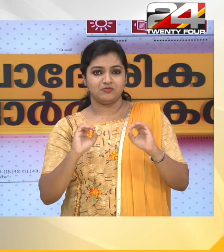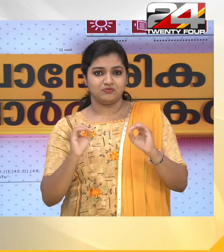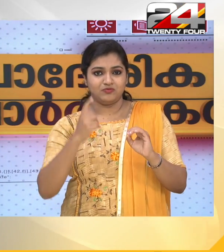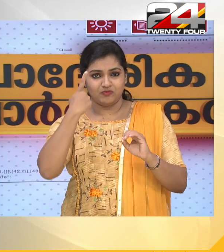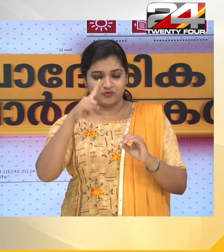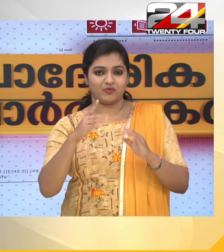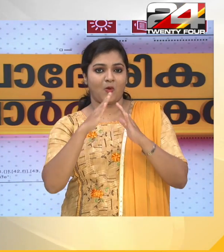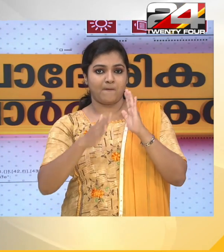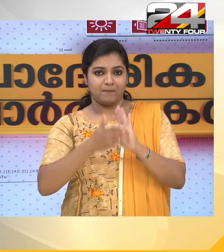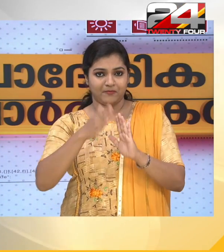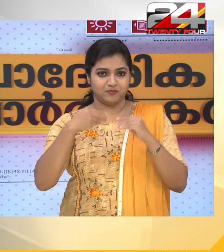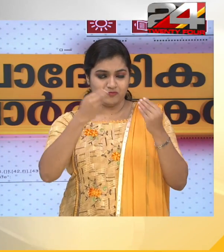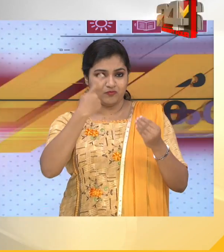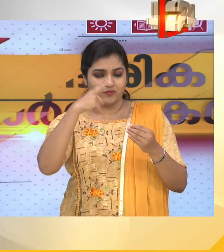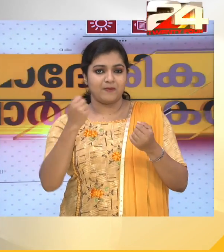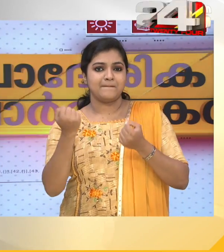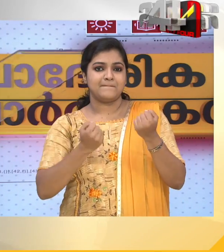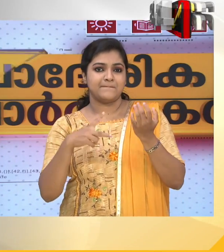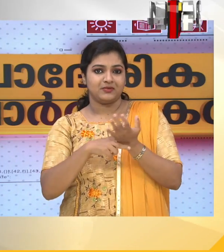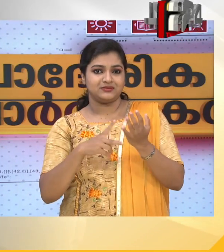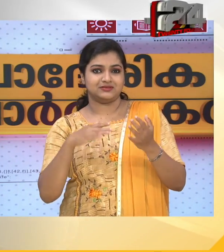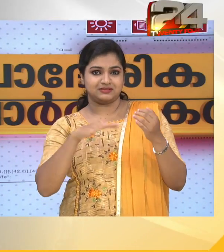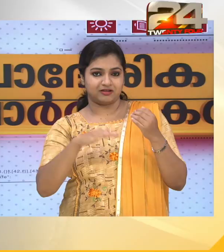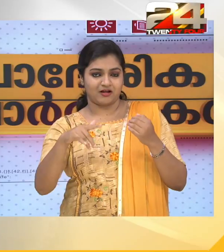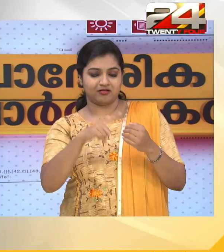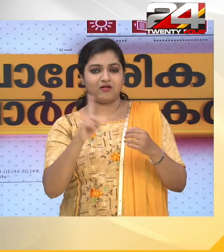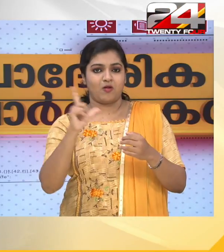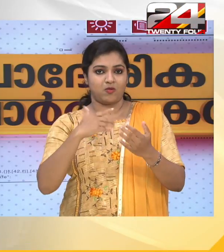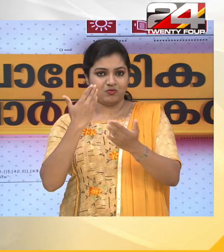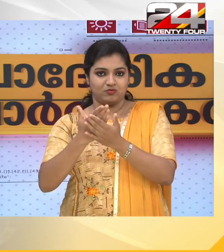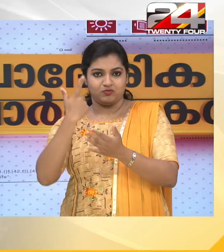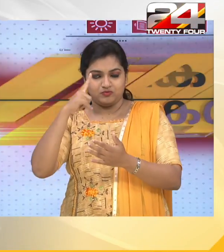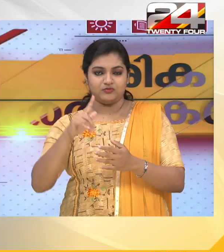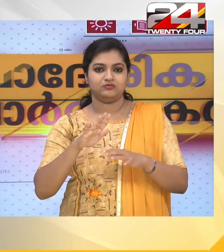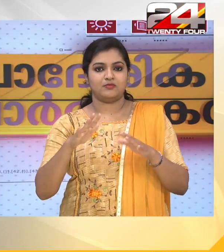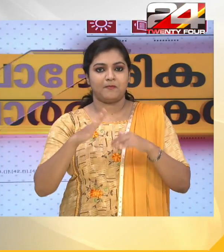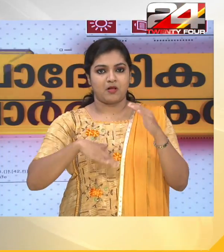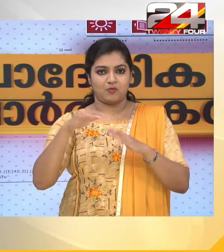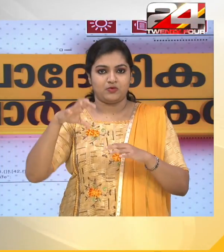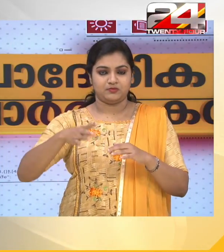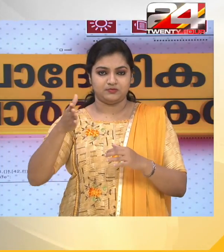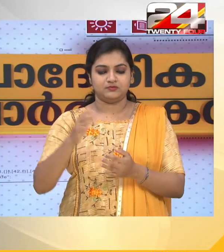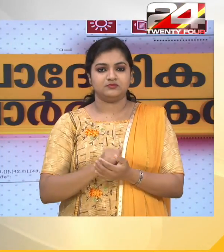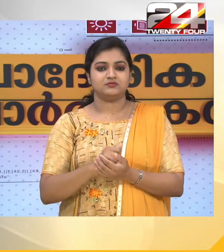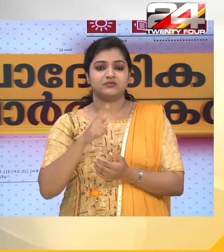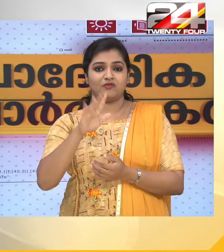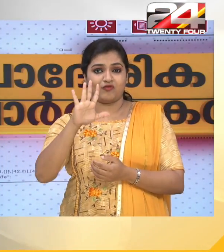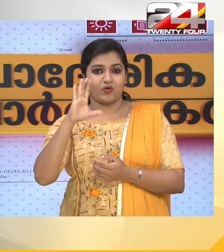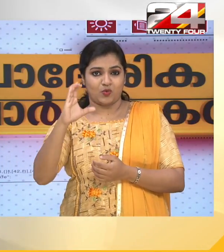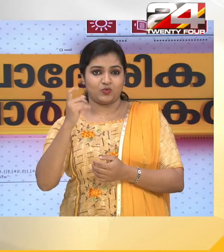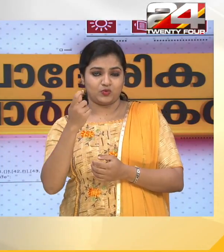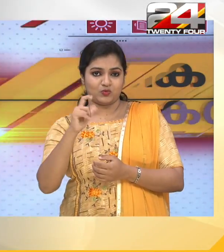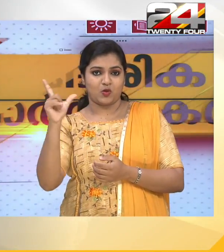ഭവനരഹിതർക്ക് വീടൊരുക്കാൻ ബസ് സ്റ്റാൻഡ് പണയം വെക്കാനൊരുങ്ങി മലപ്പുറം നഗരസഭ. വായ്പയായി 5 കോടി രൂപ ആവശ്യപ്പെട്ടാണ് മലപ്പുറം സർവീസ് സഹകരണ